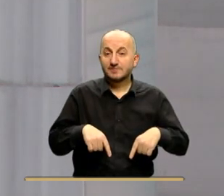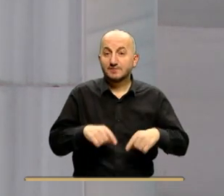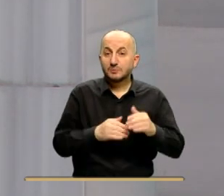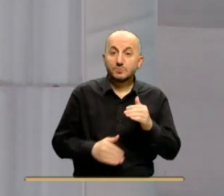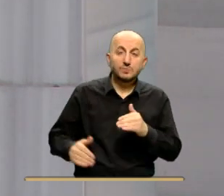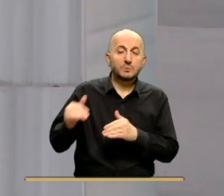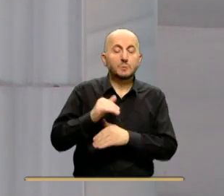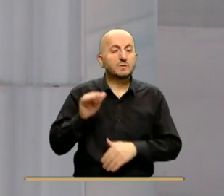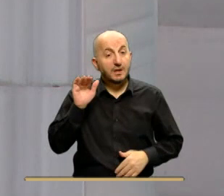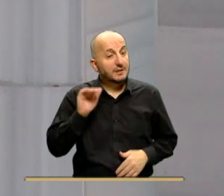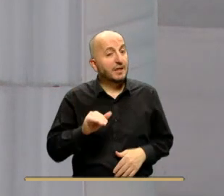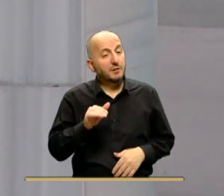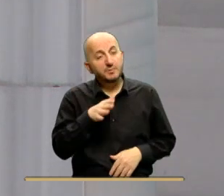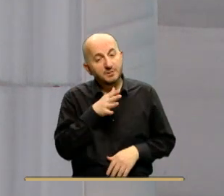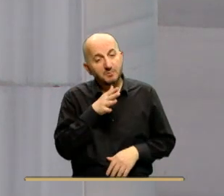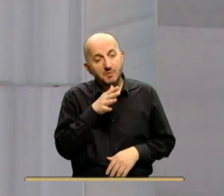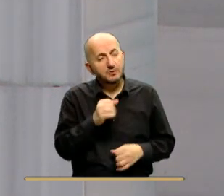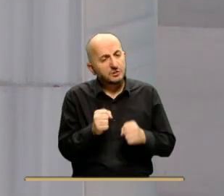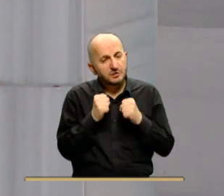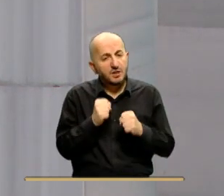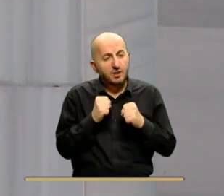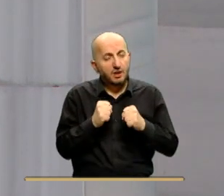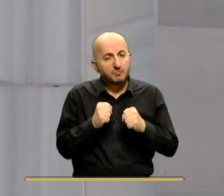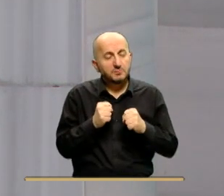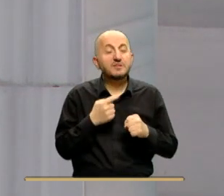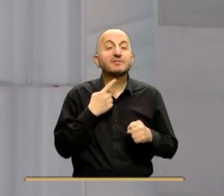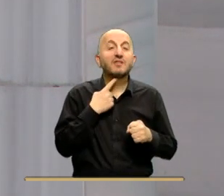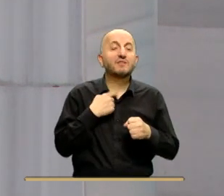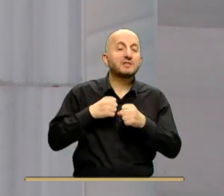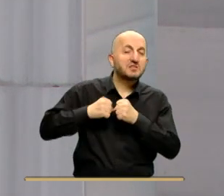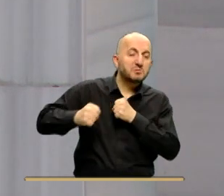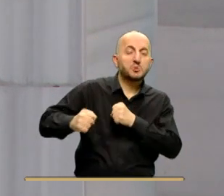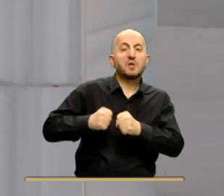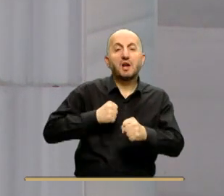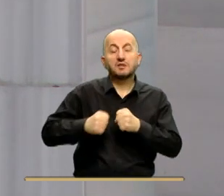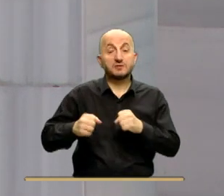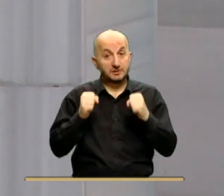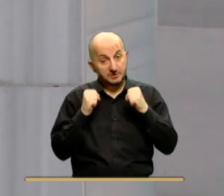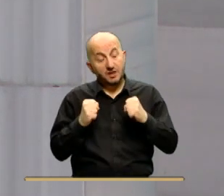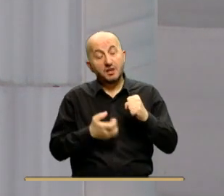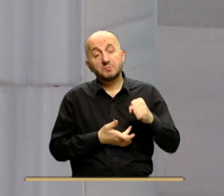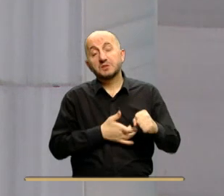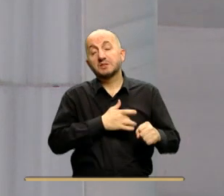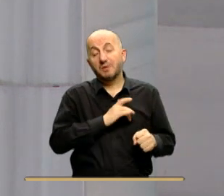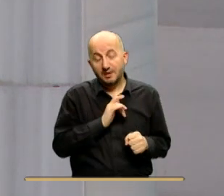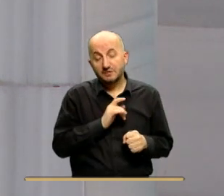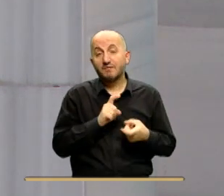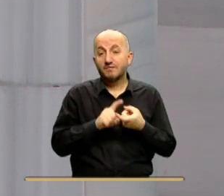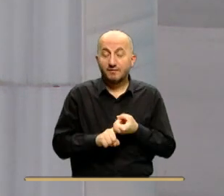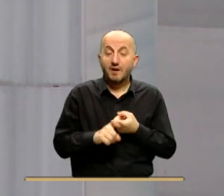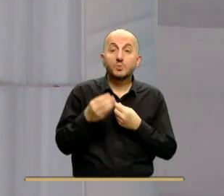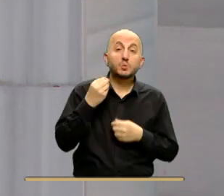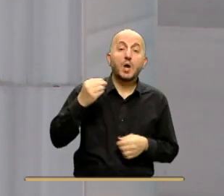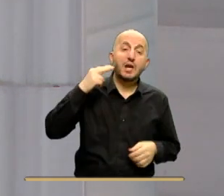üstesinden gelebilmek, sağlam bir nefis mücadelesi, sağlam bir iman ve